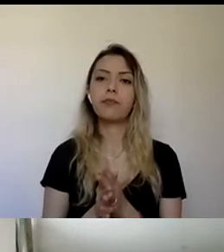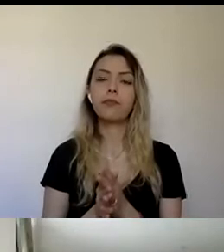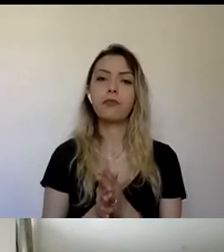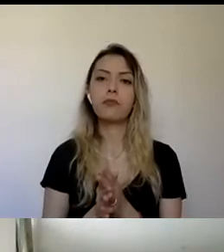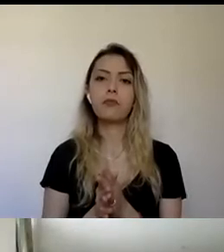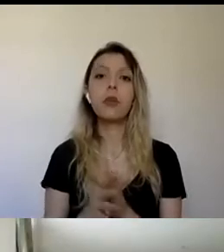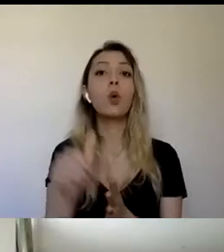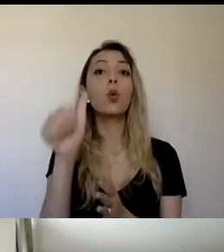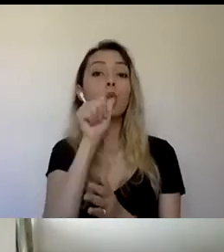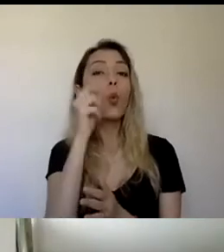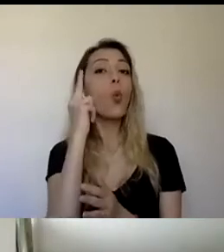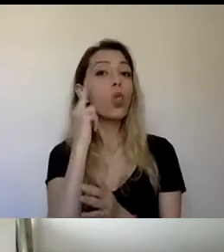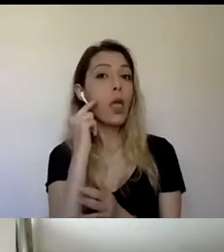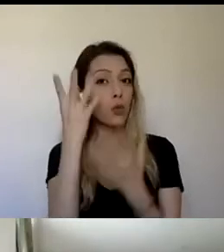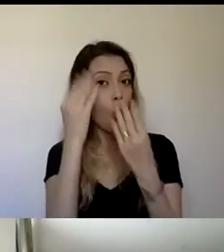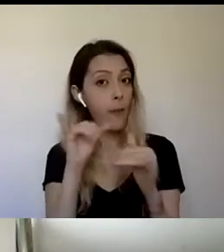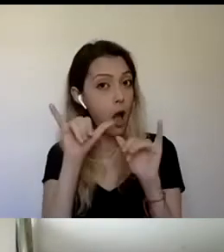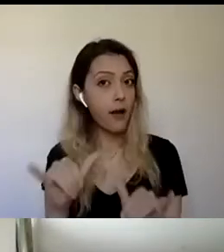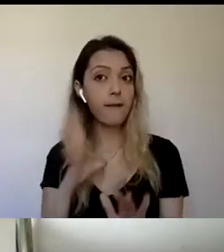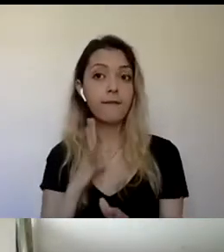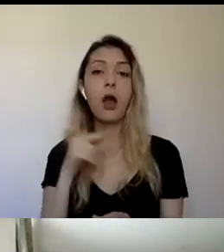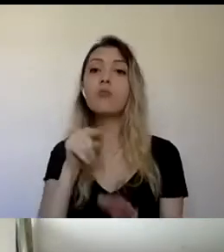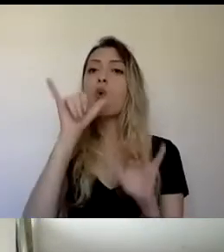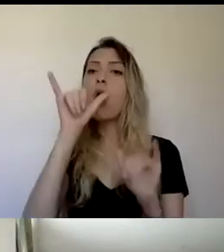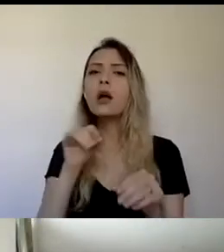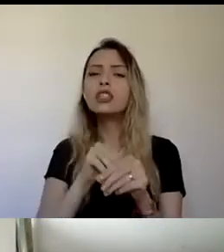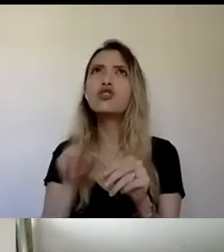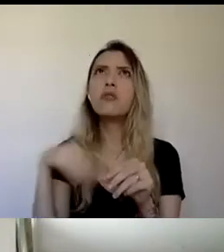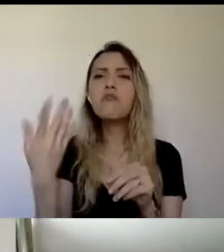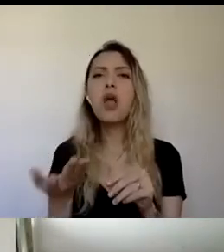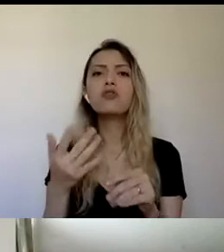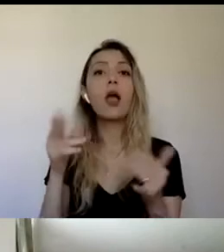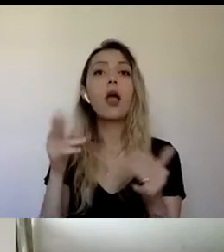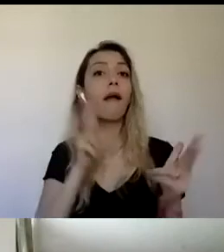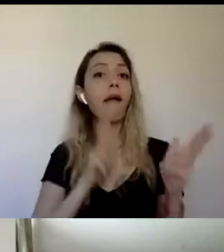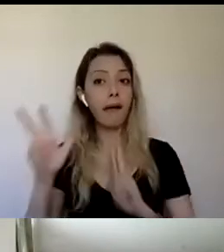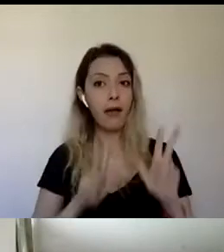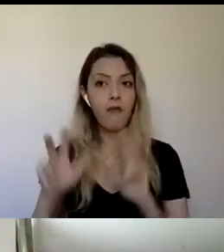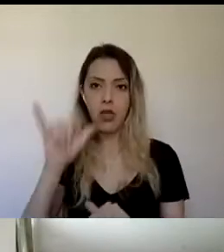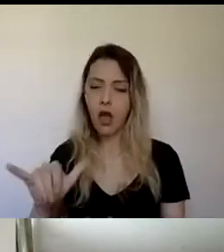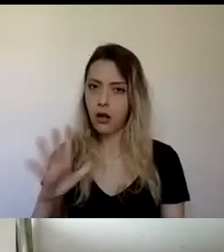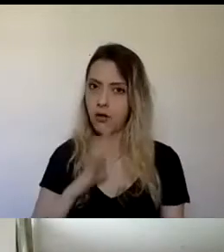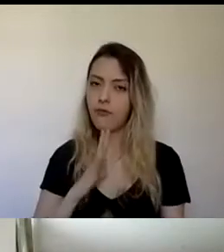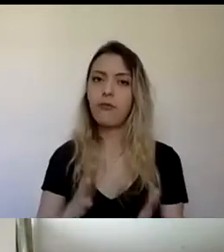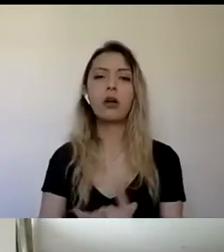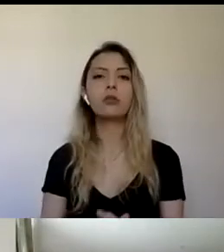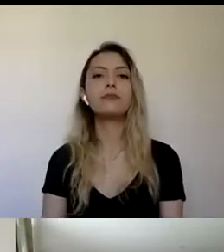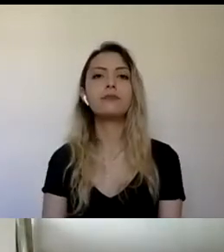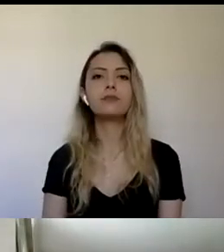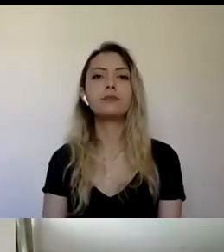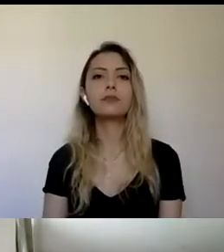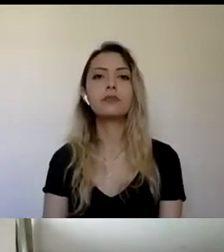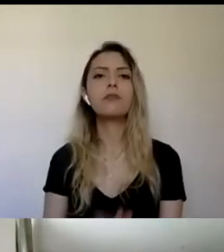suyun temizliği var. Bu hakkın içerisinde kıyafet hak var. Bu hakkın